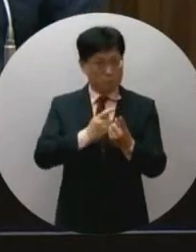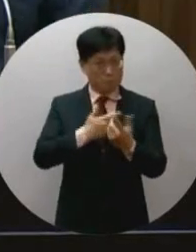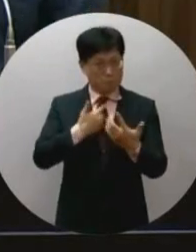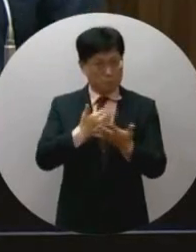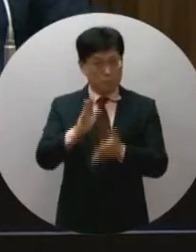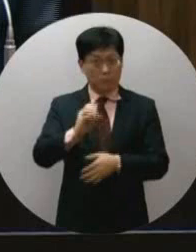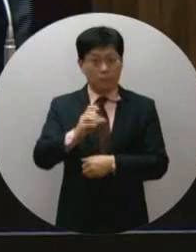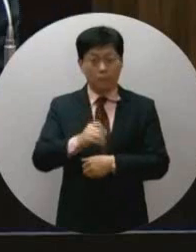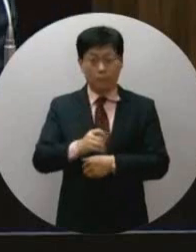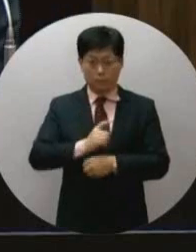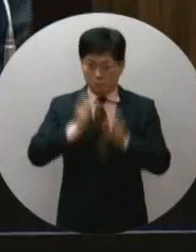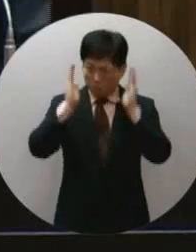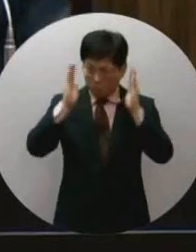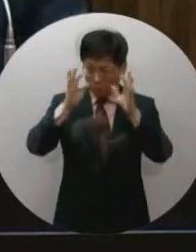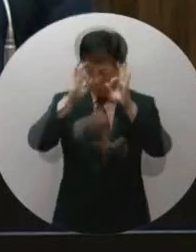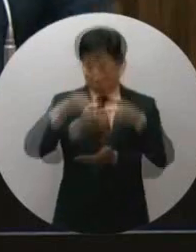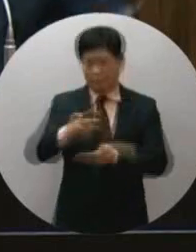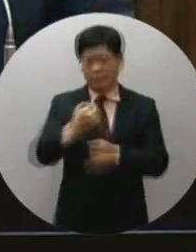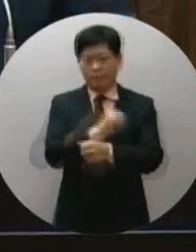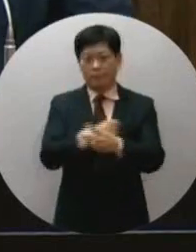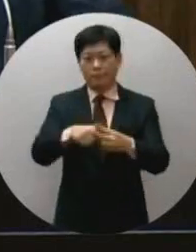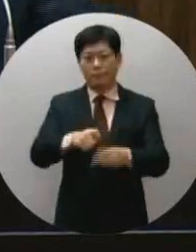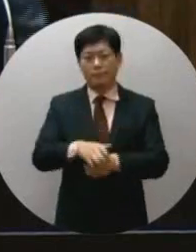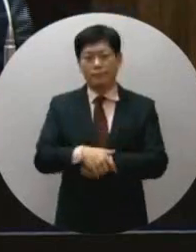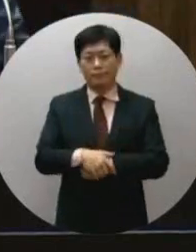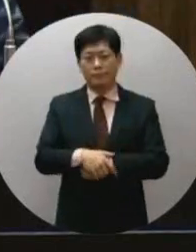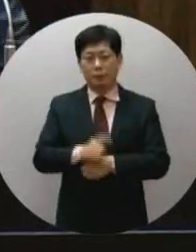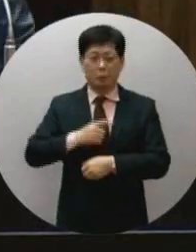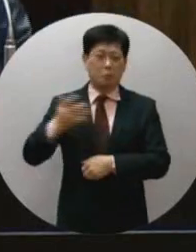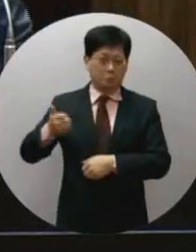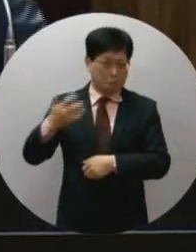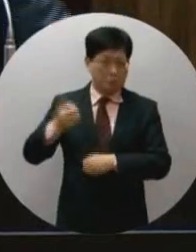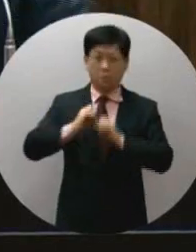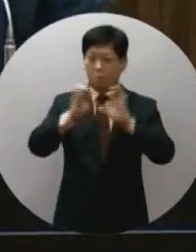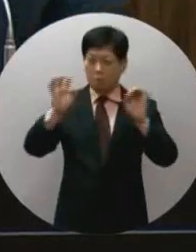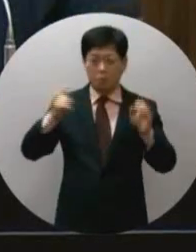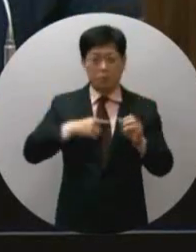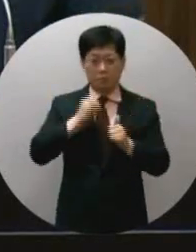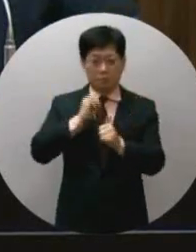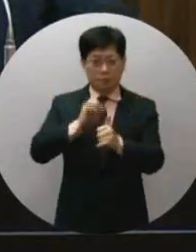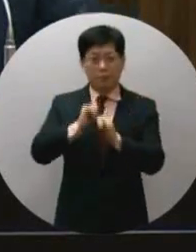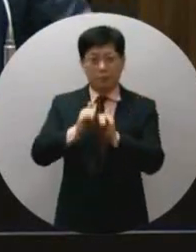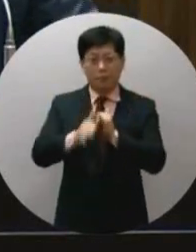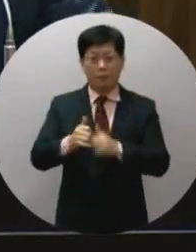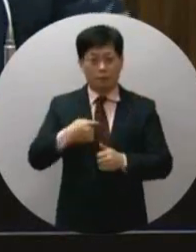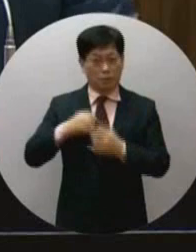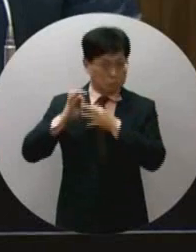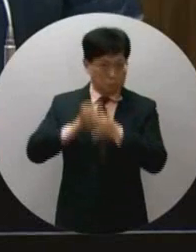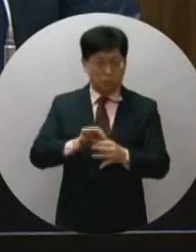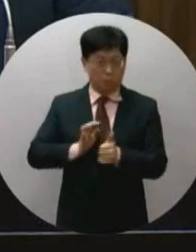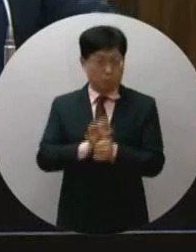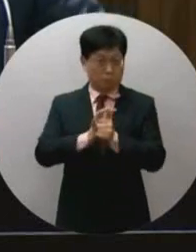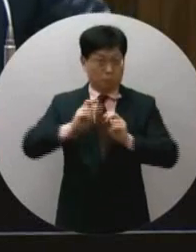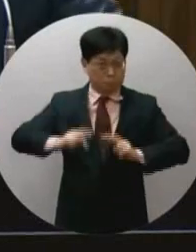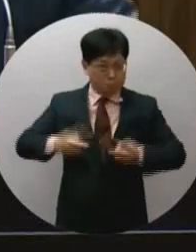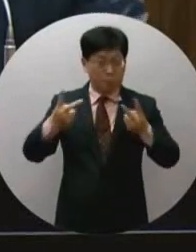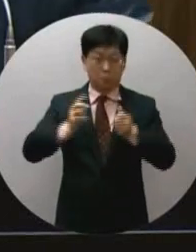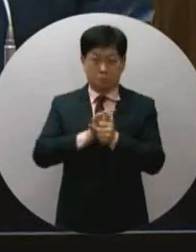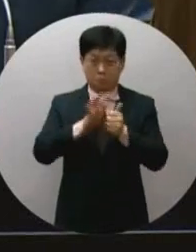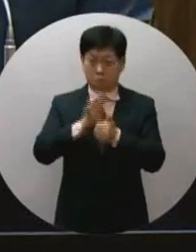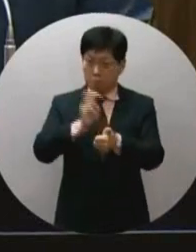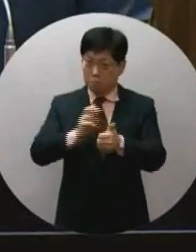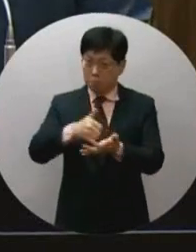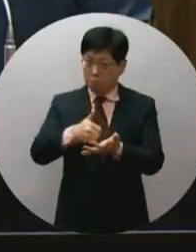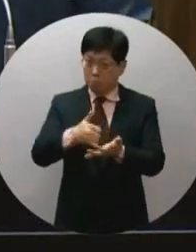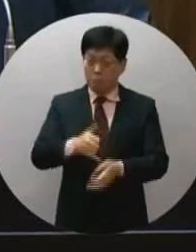感的。这必很奇怪嘛，所以我不知道民党要不要先骂骂，民党立委要不要先骂骂自己，说对不起，我们做了当时的帮凶，